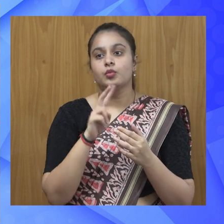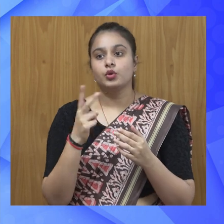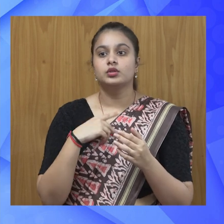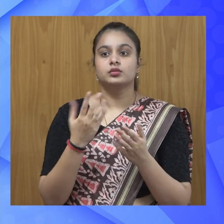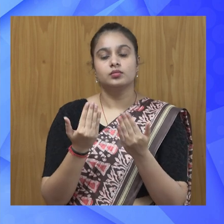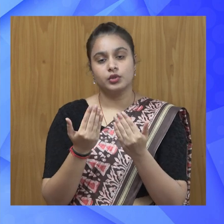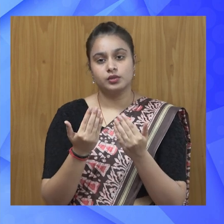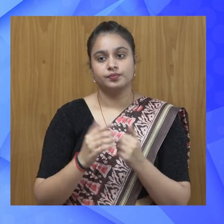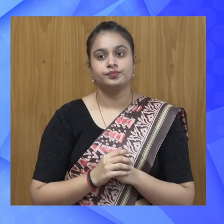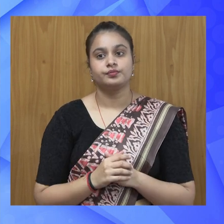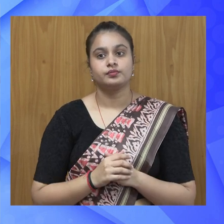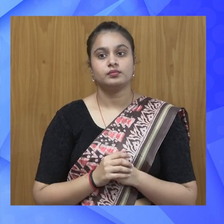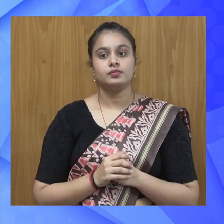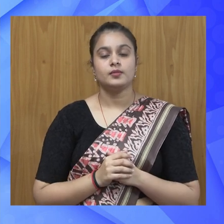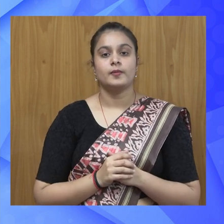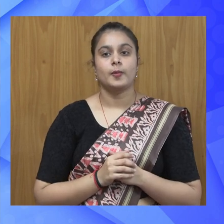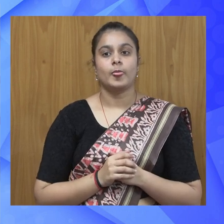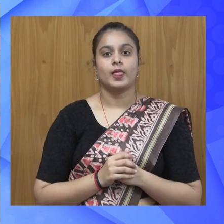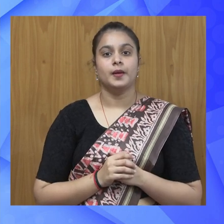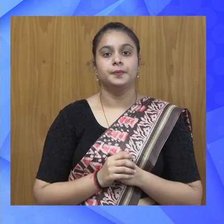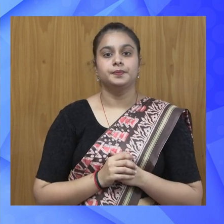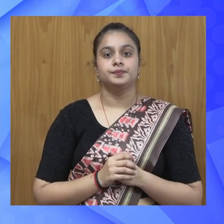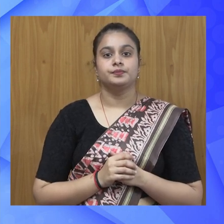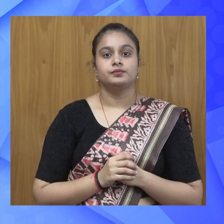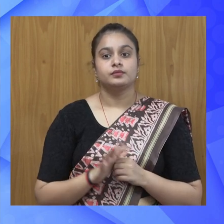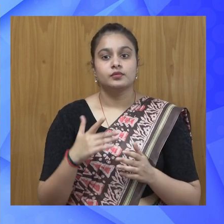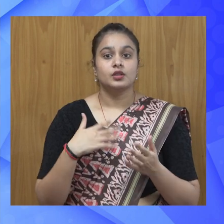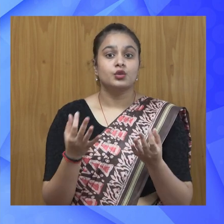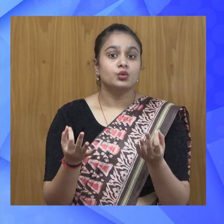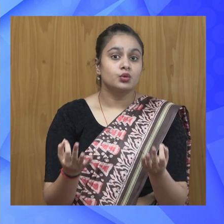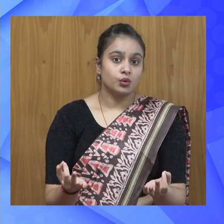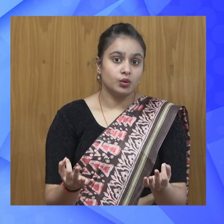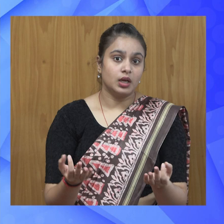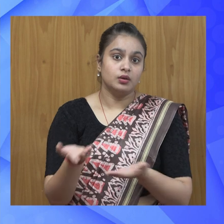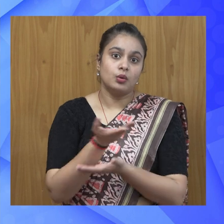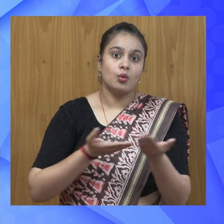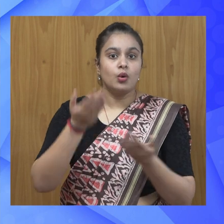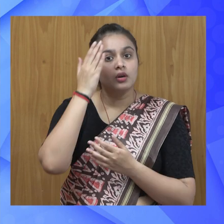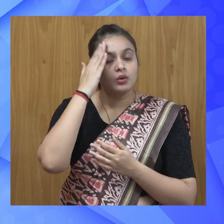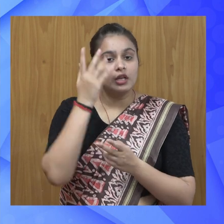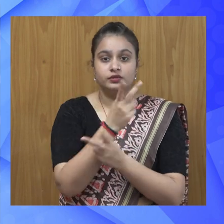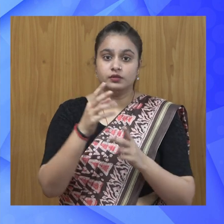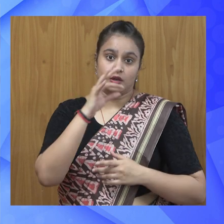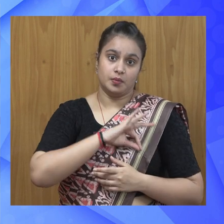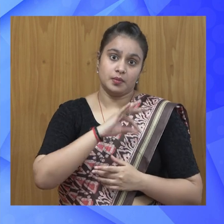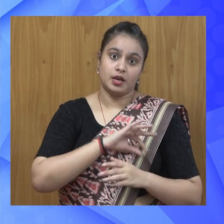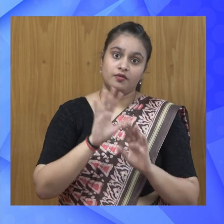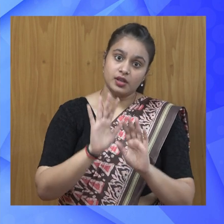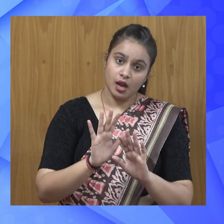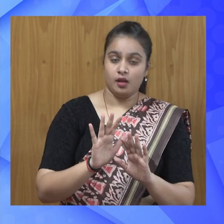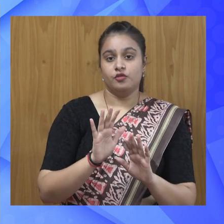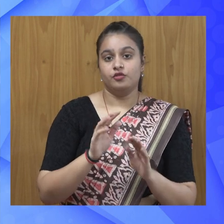है जो आप अपने लेवल पर कर सकते हैं। योगा हम सब जानते हैं उसके बहुत बेनिफिट्स हैं, अलग अलग बेनिफिट हैं और